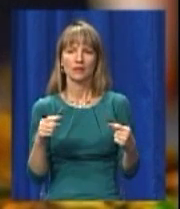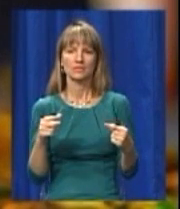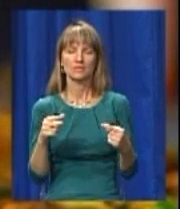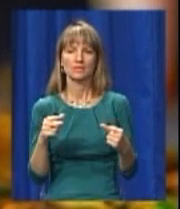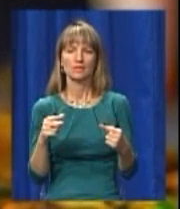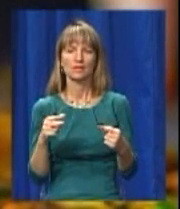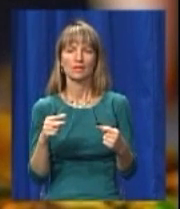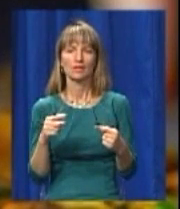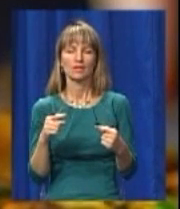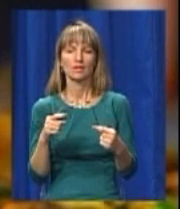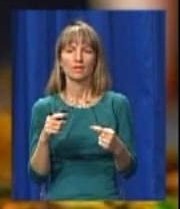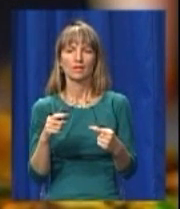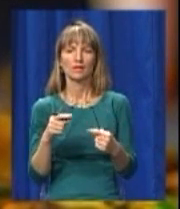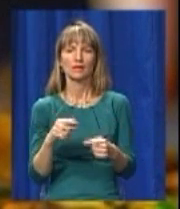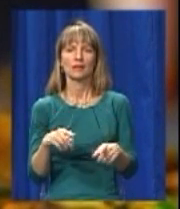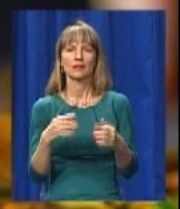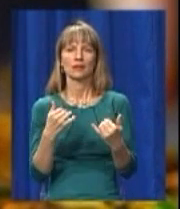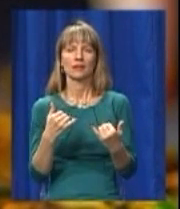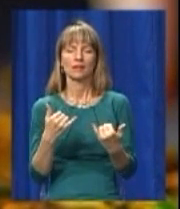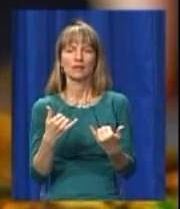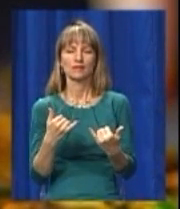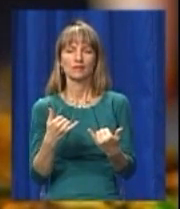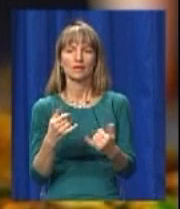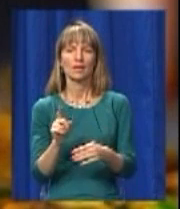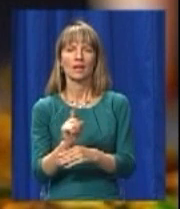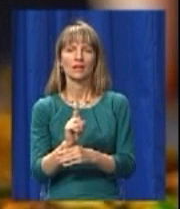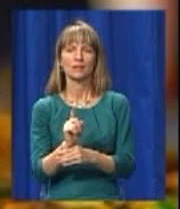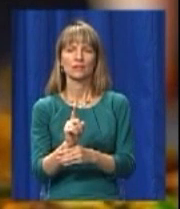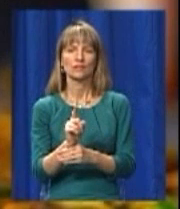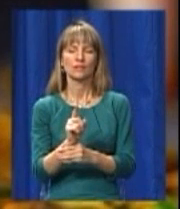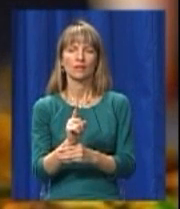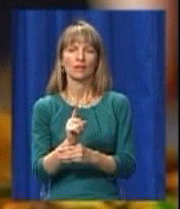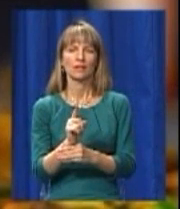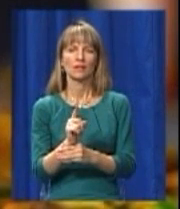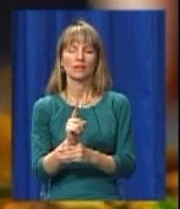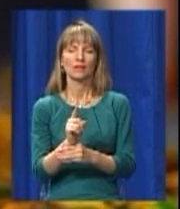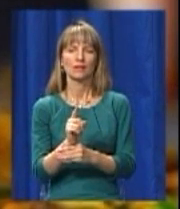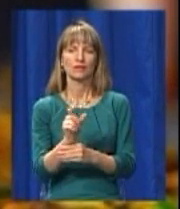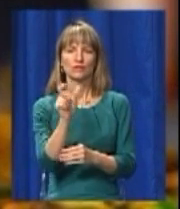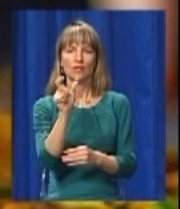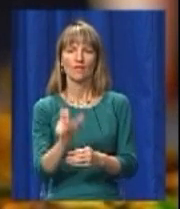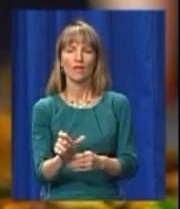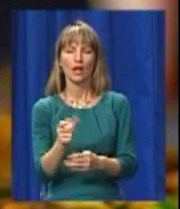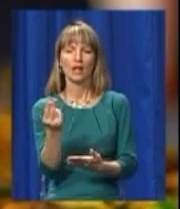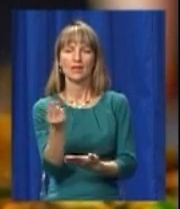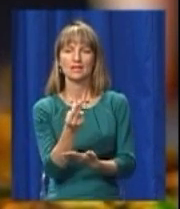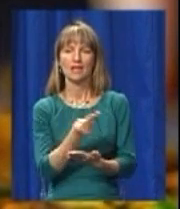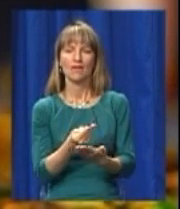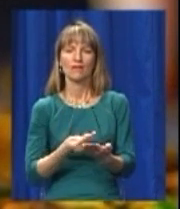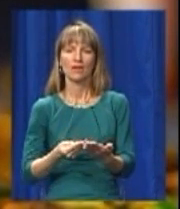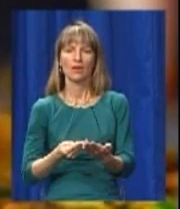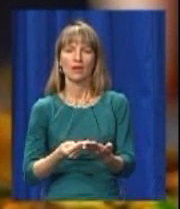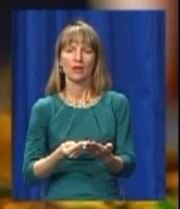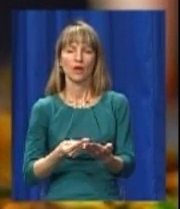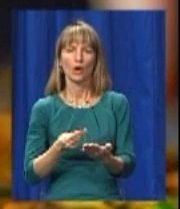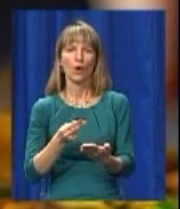них не впускать в школу. Когда они были карандаши, человеки рисовали